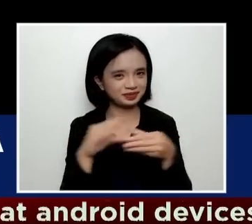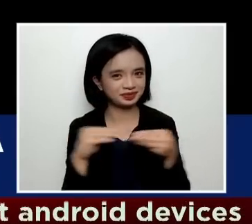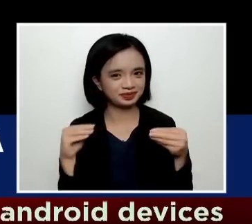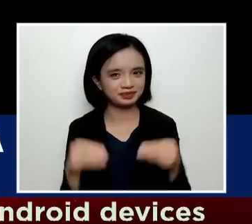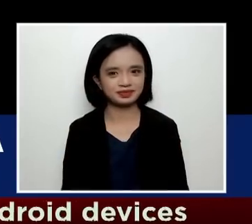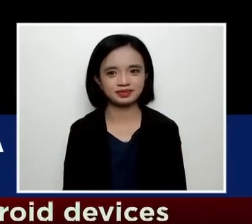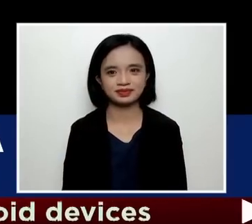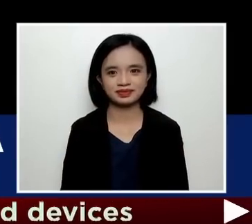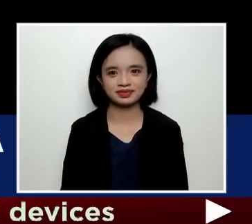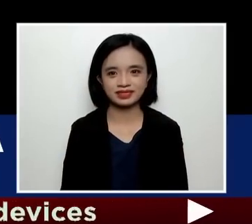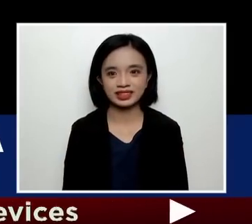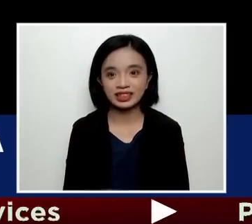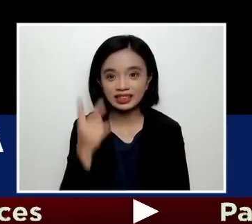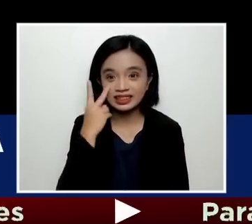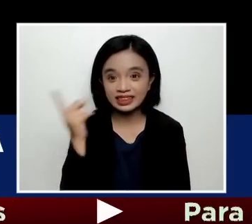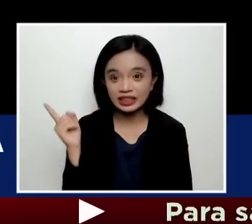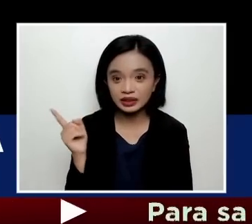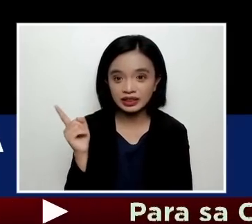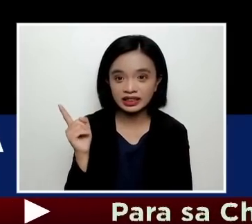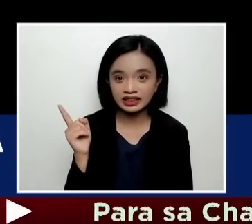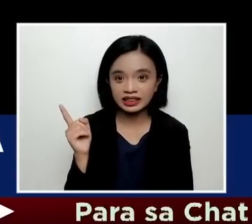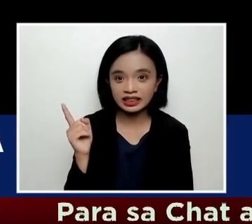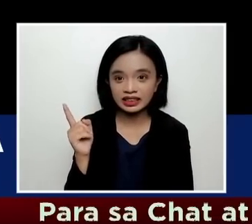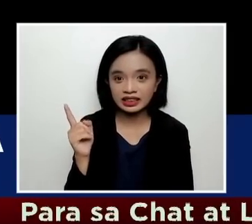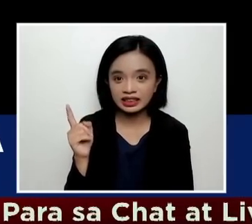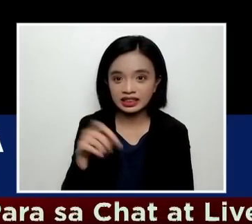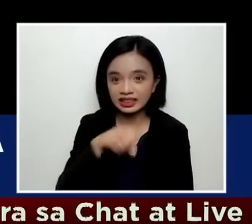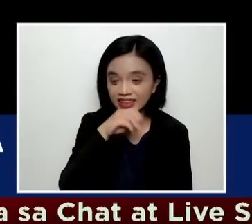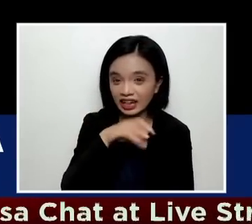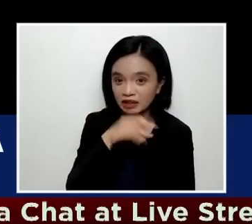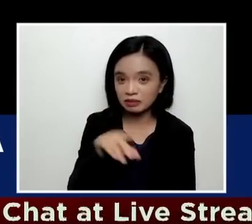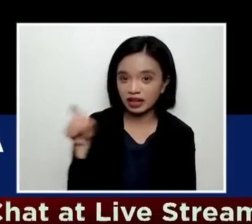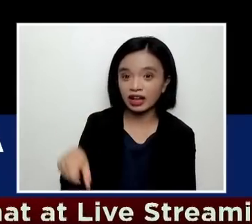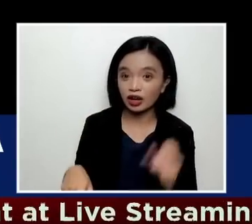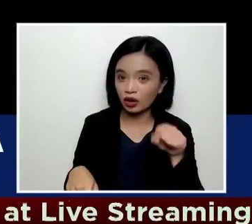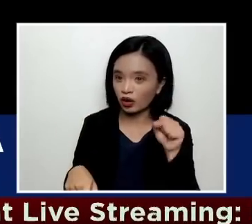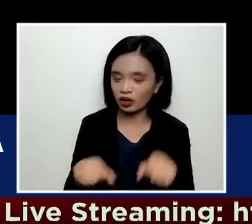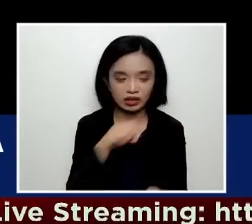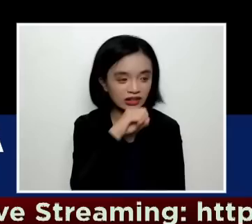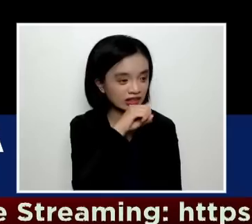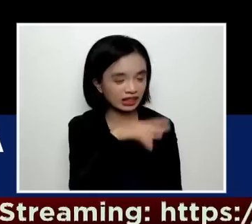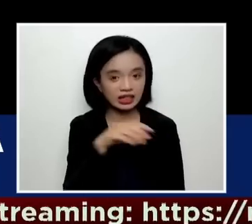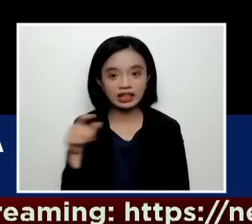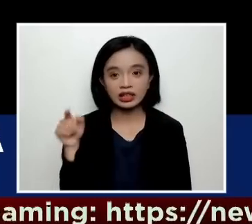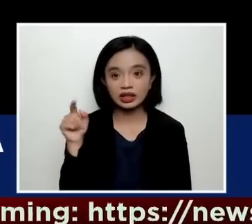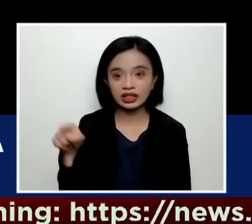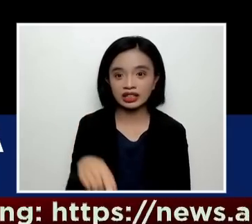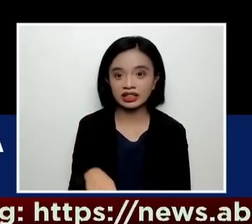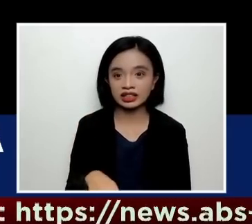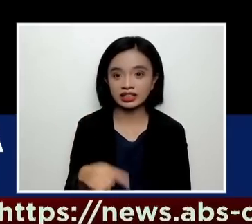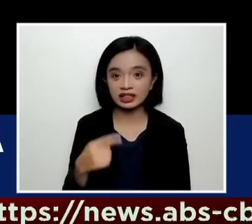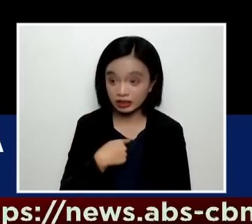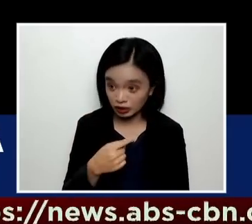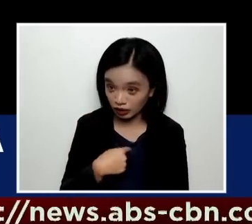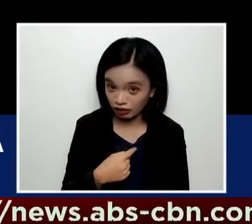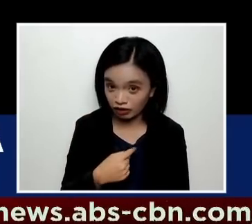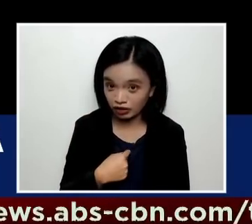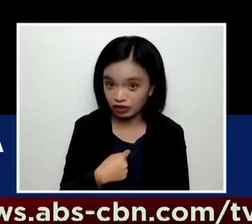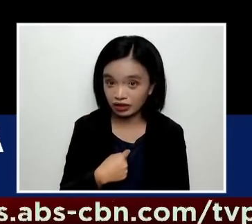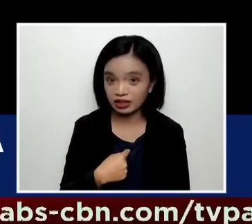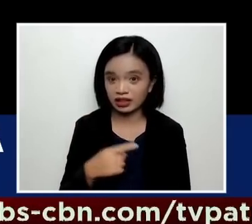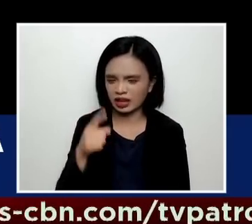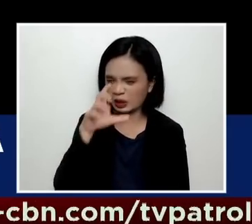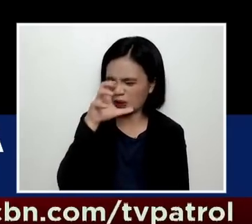Ninoy ta, grandma, ninoy ta. Grandma ito. Grandma. Ninoy ta. Ika. Yapin ako, katwa na